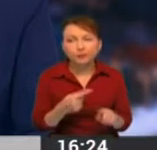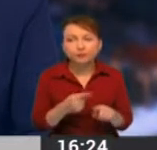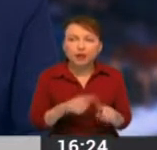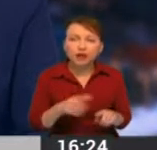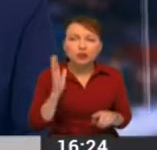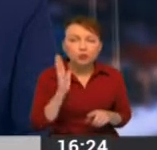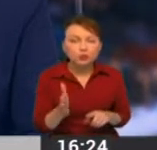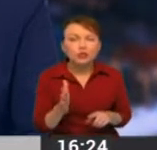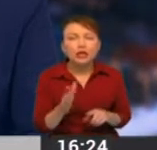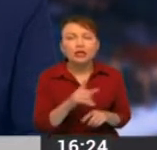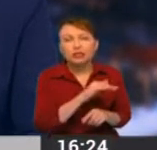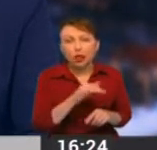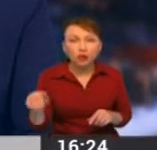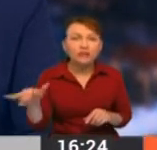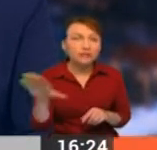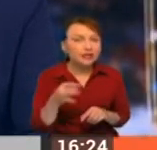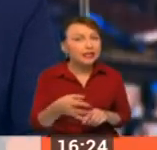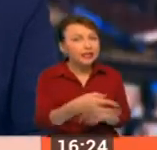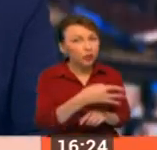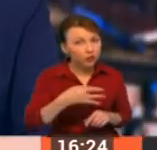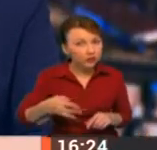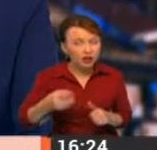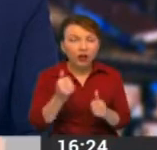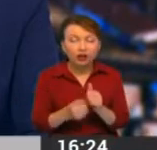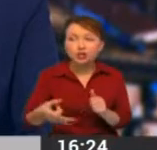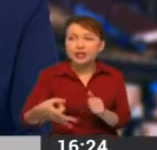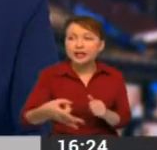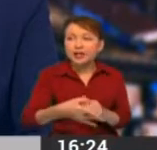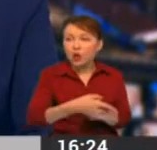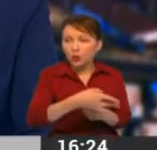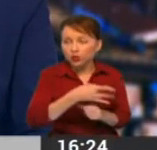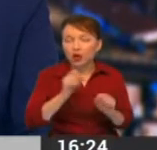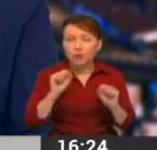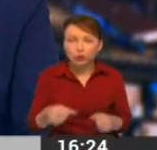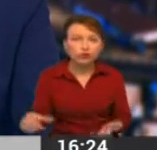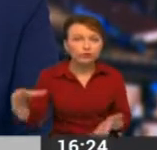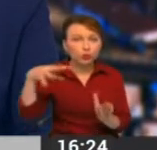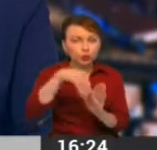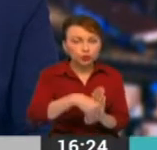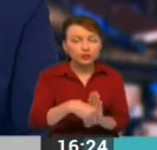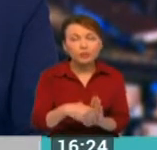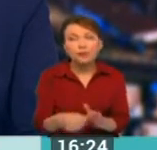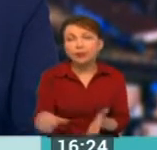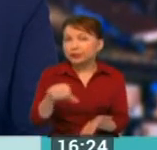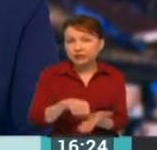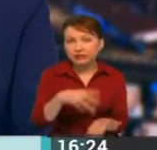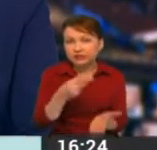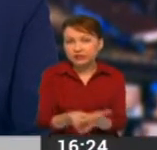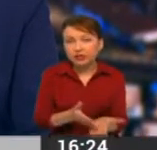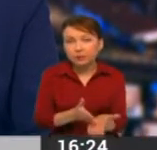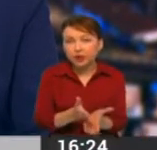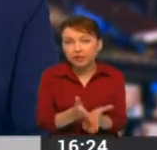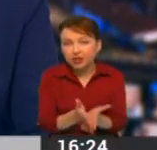будет на уровне всех регионов. Каждый регион может включиться, представить свои направления и